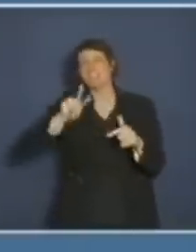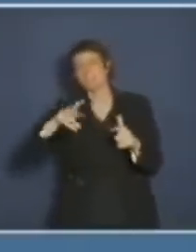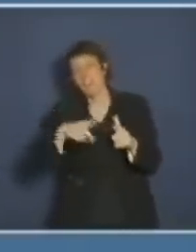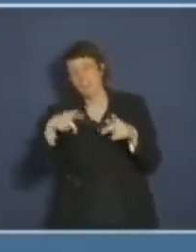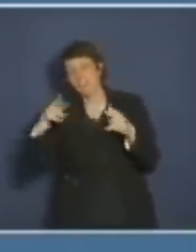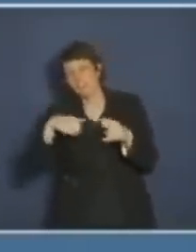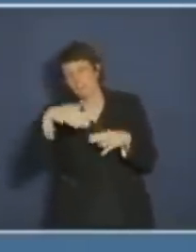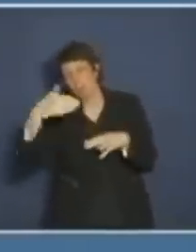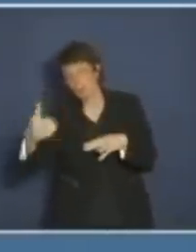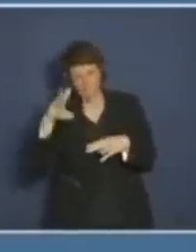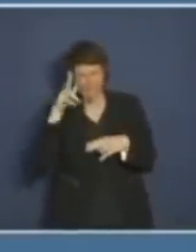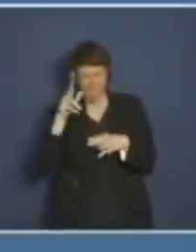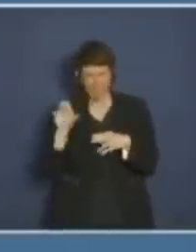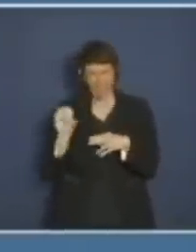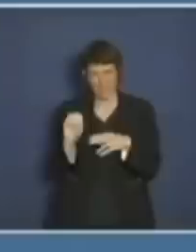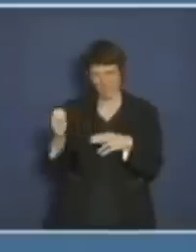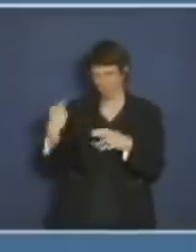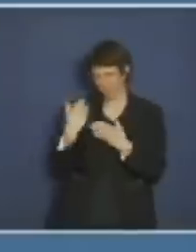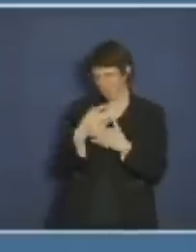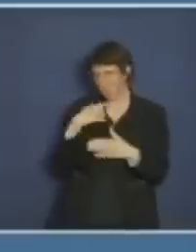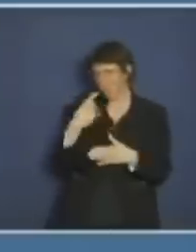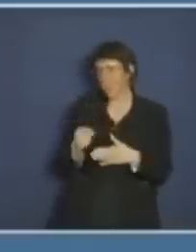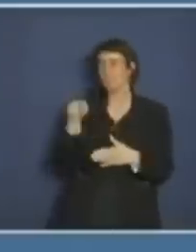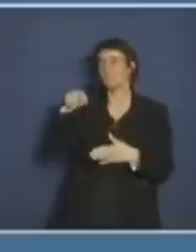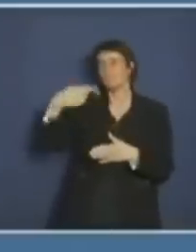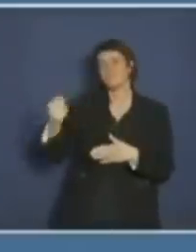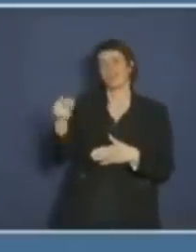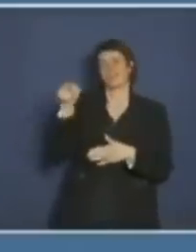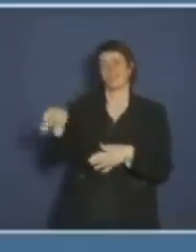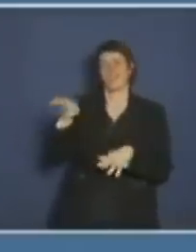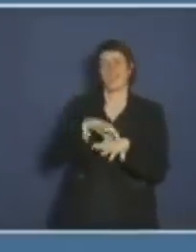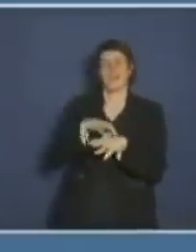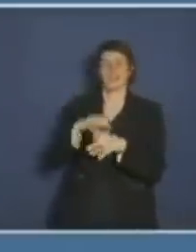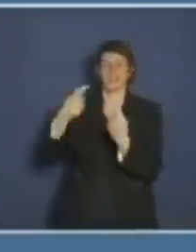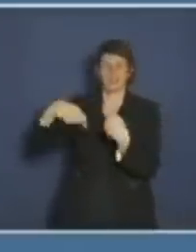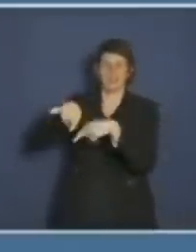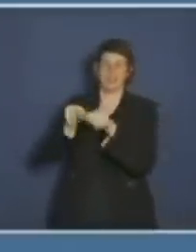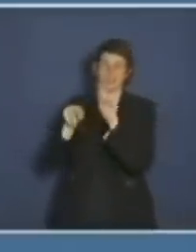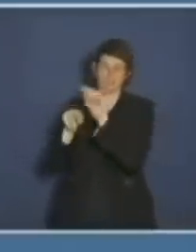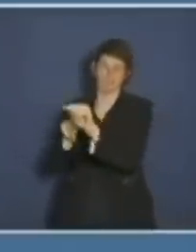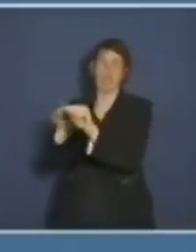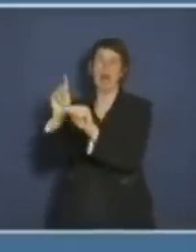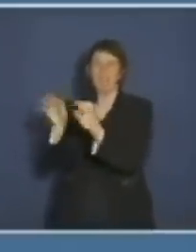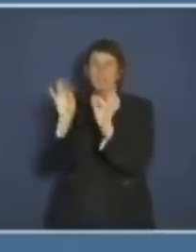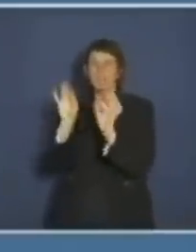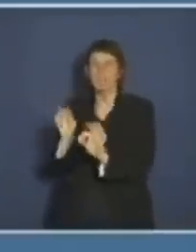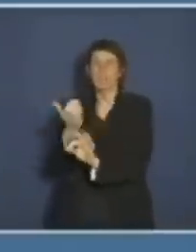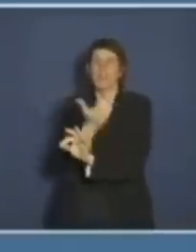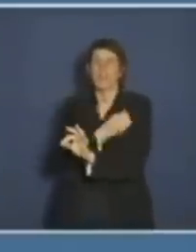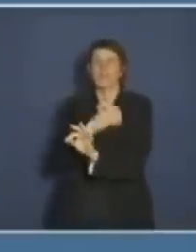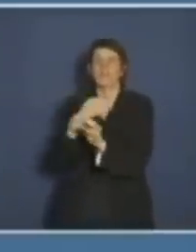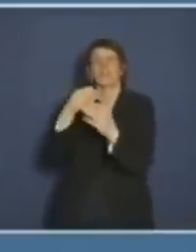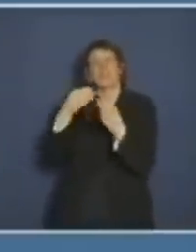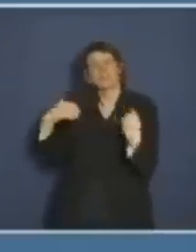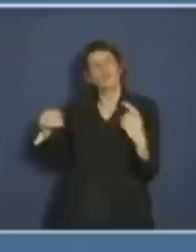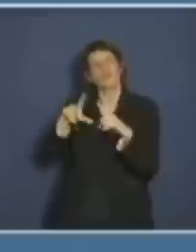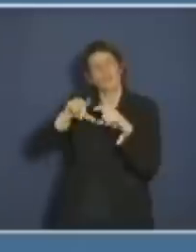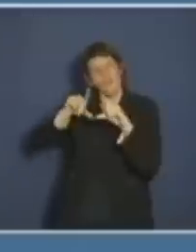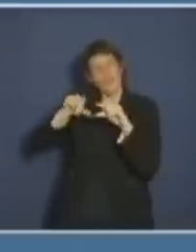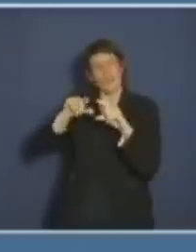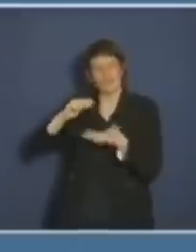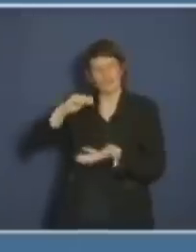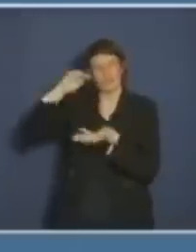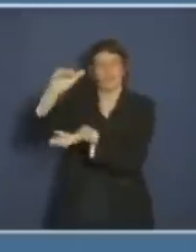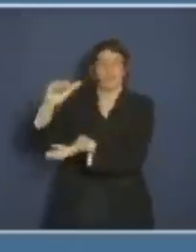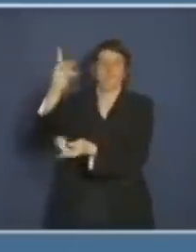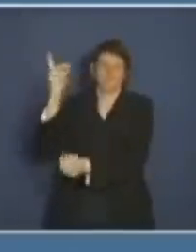die Arztpraxen zu gehen. Dazu bedarf es aber gewisser Impfstoffmengen. Und Herr Spahn hat es auch gerade noch mal eben ausgeführt. Wir